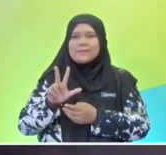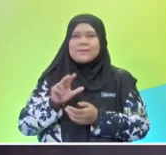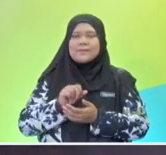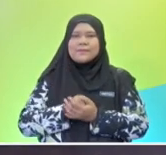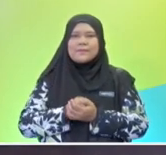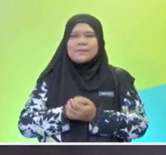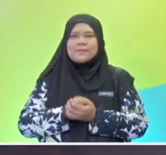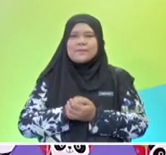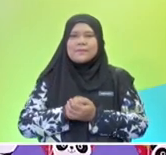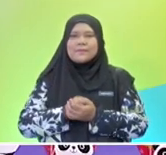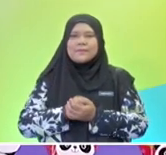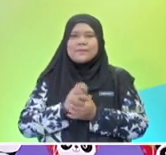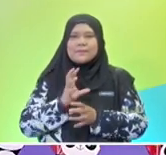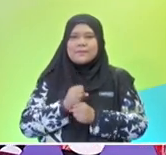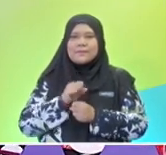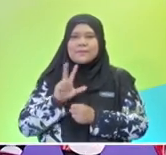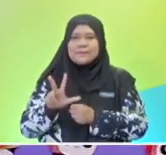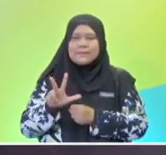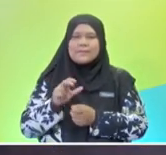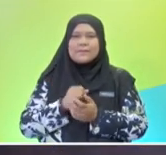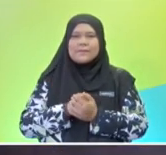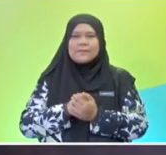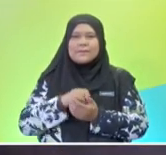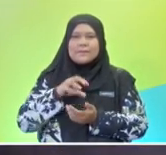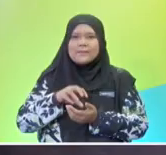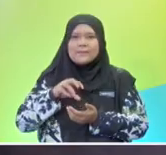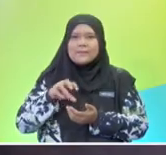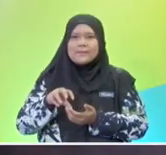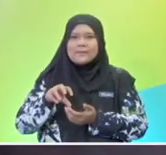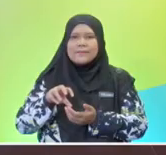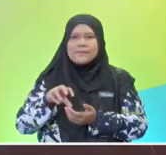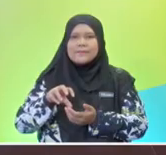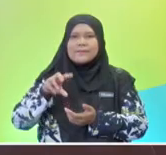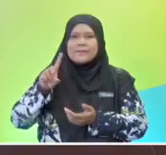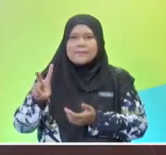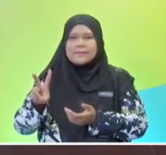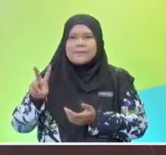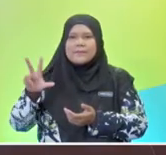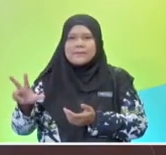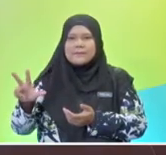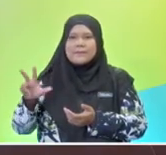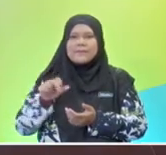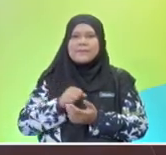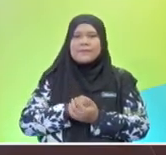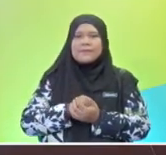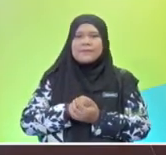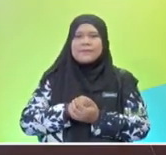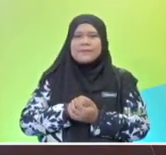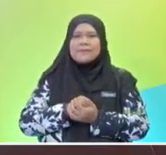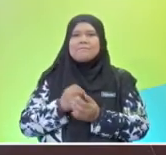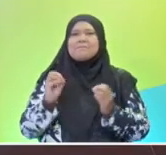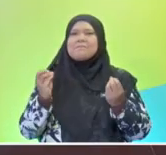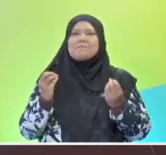3. 3. Saya gerakkan saya punya alat ni, cikgu. 1, 2, 3. Tak ada